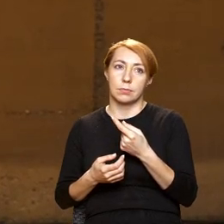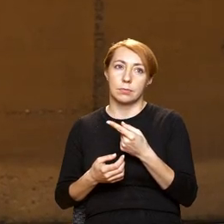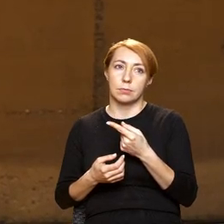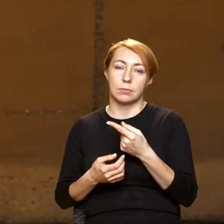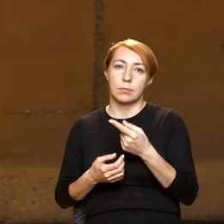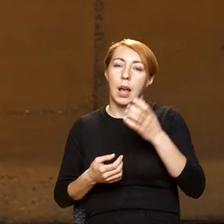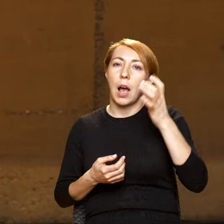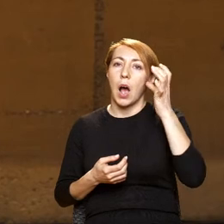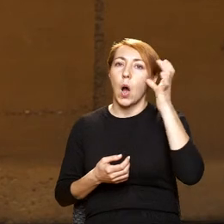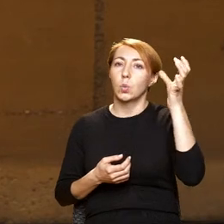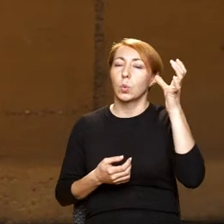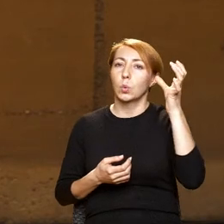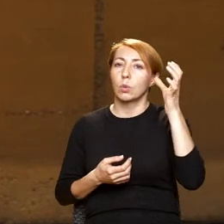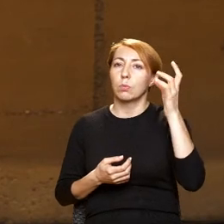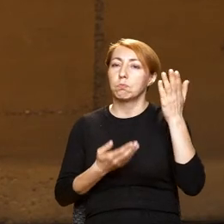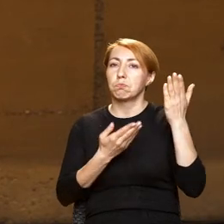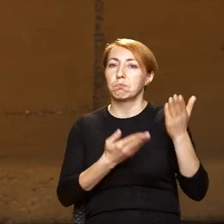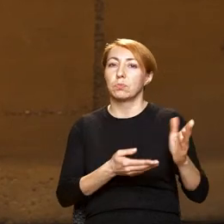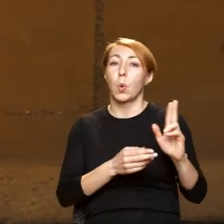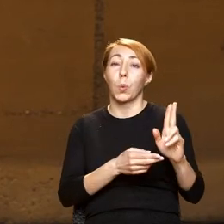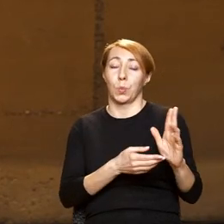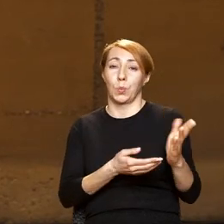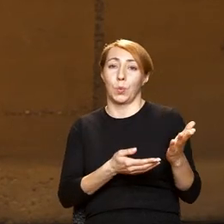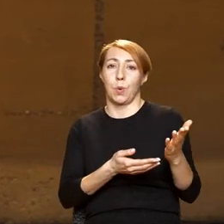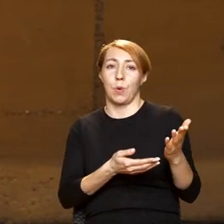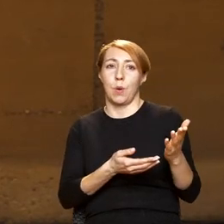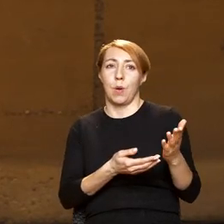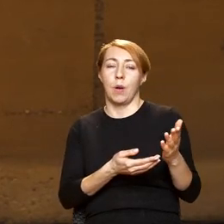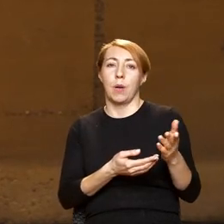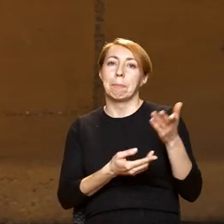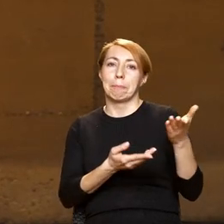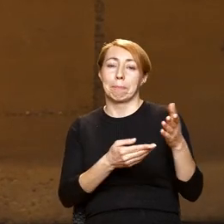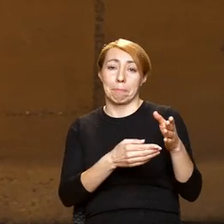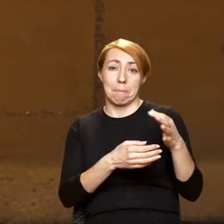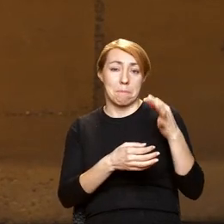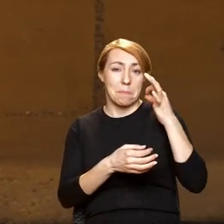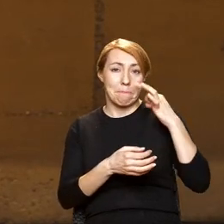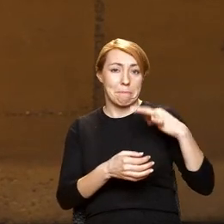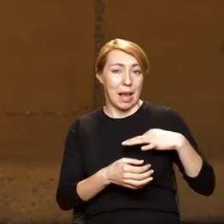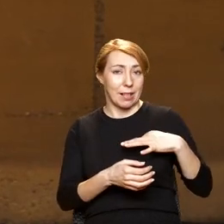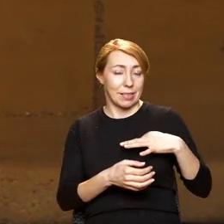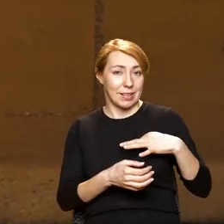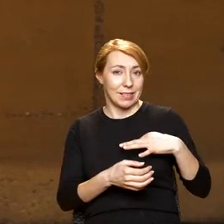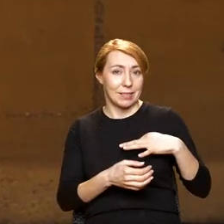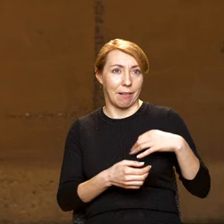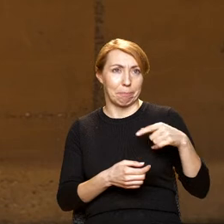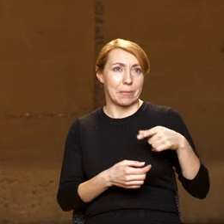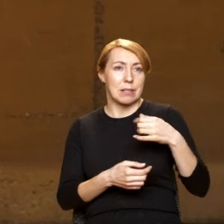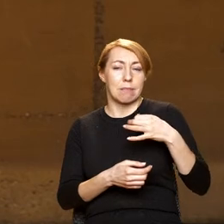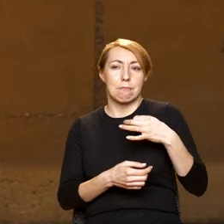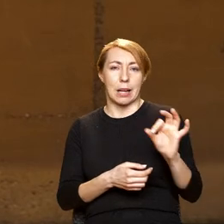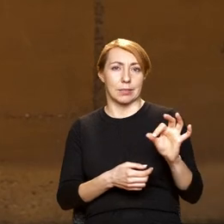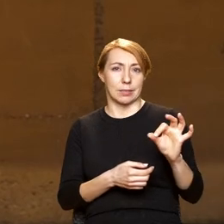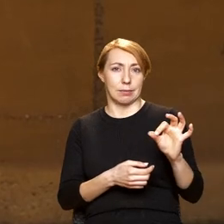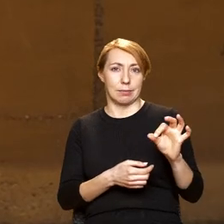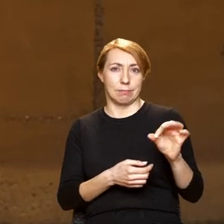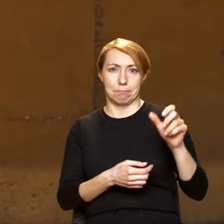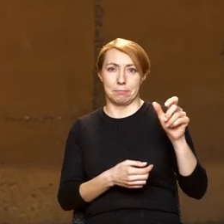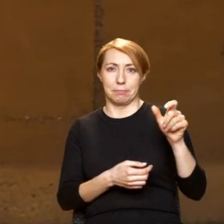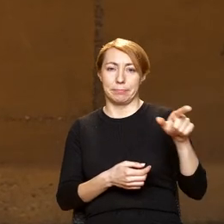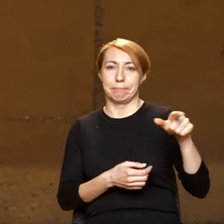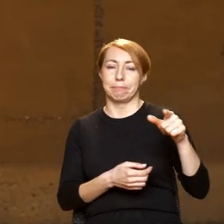autorką mamy do czynienia, bo de facto pani nie jest aż taką specjalistką od